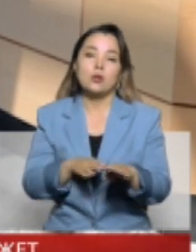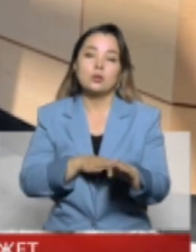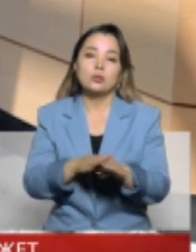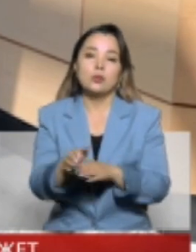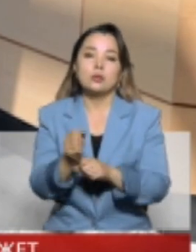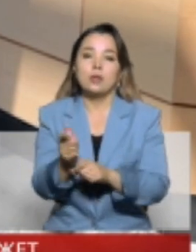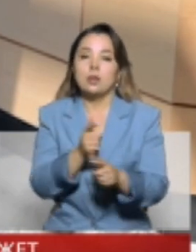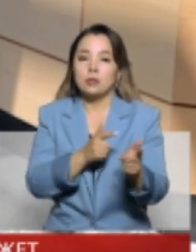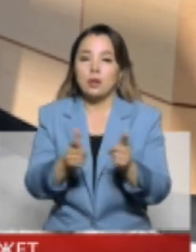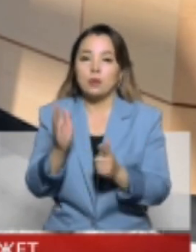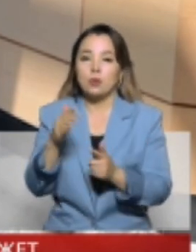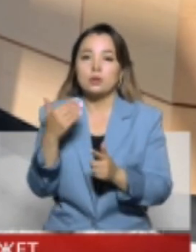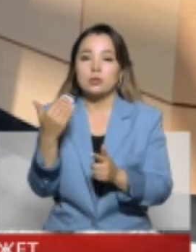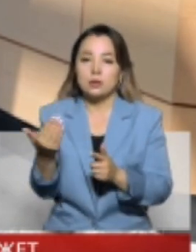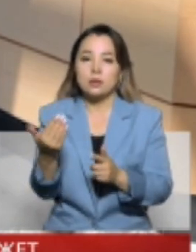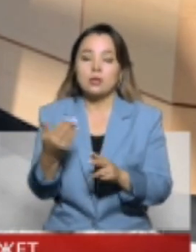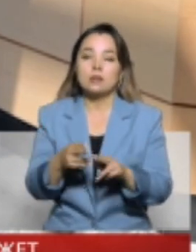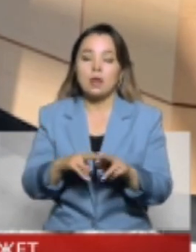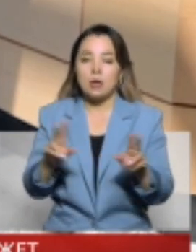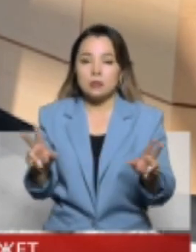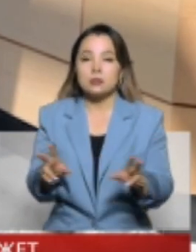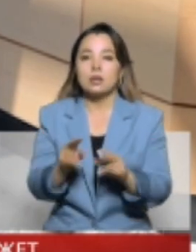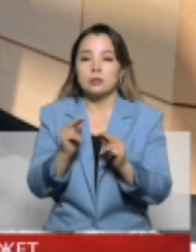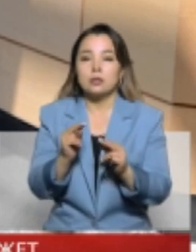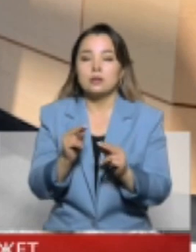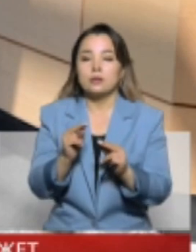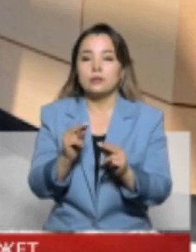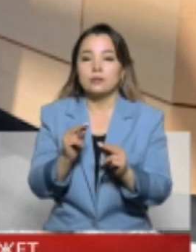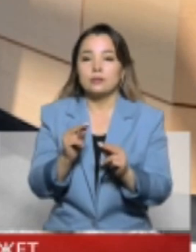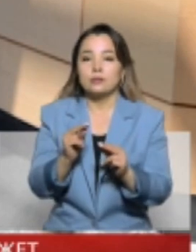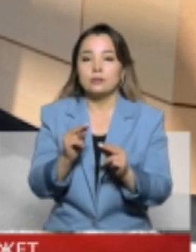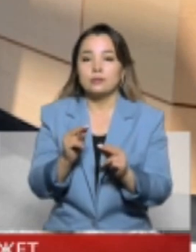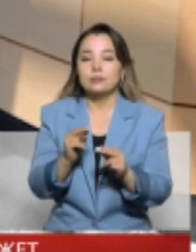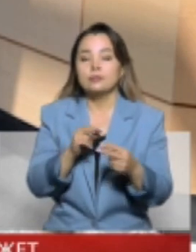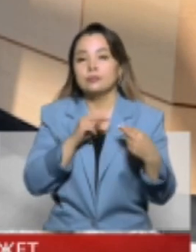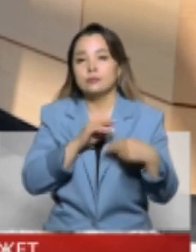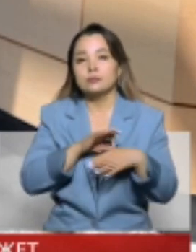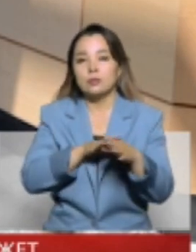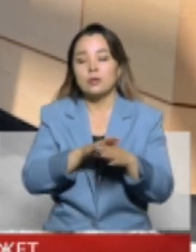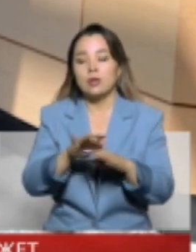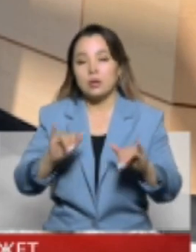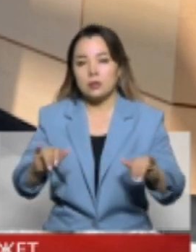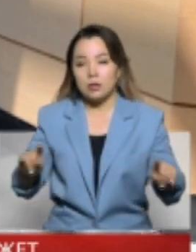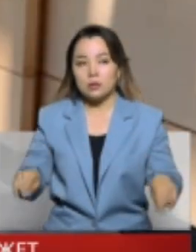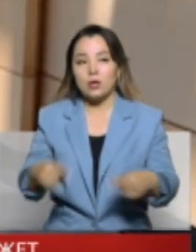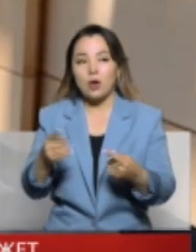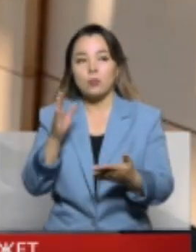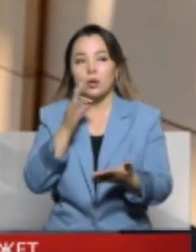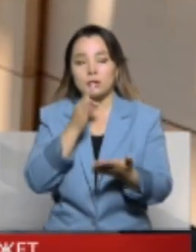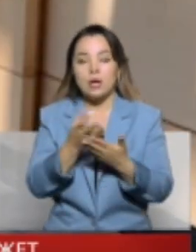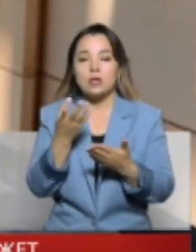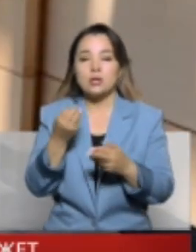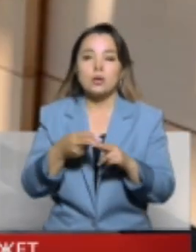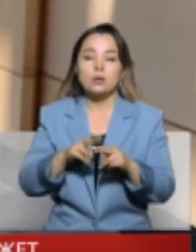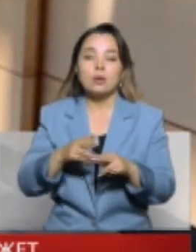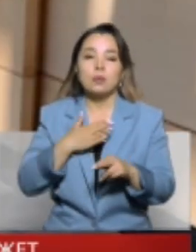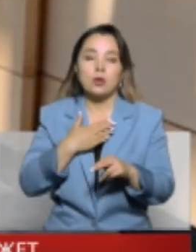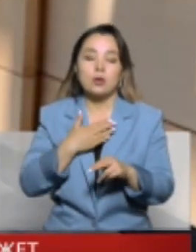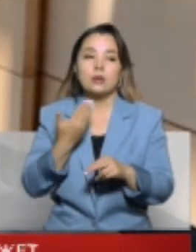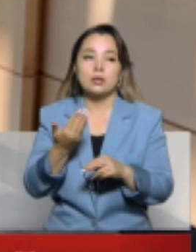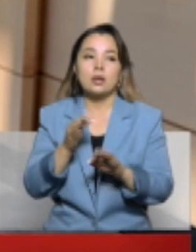жүзеге асырсаңыз, сәттілік жаңағыдай еңбегіңіз жанады деген сөз. Және де маған